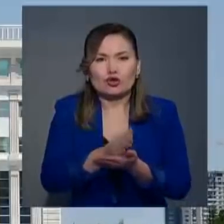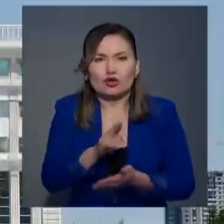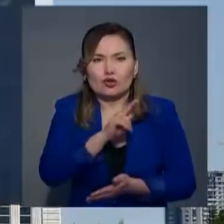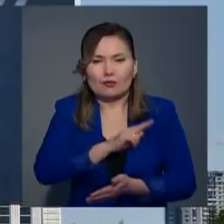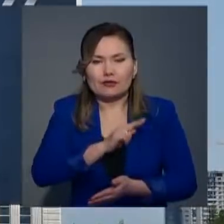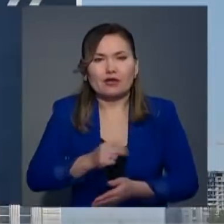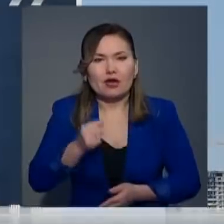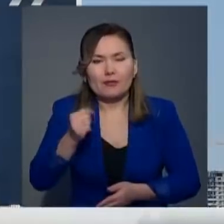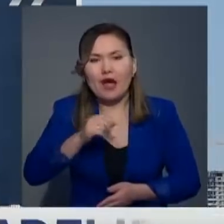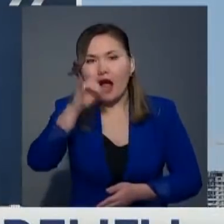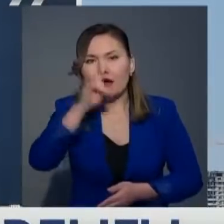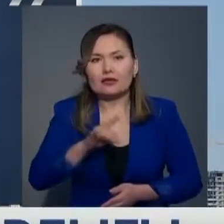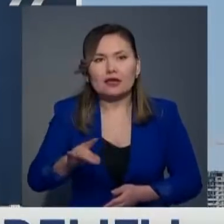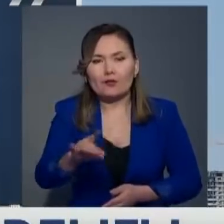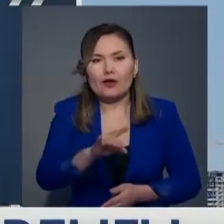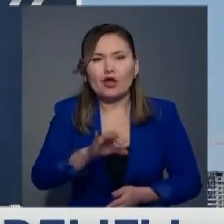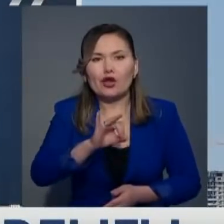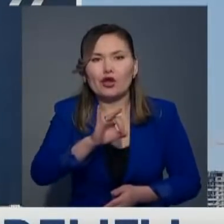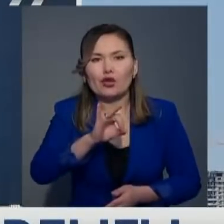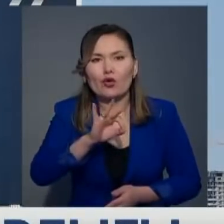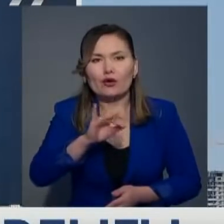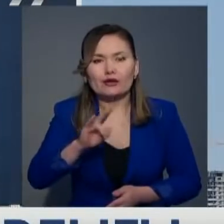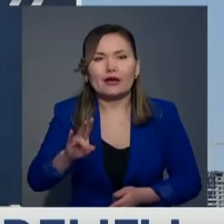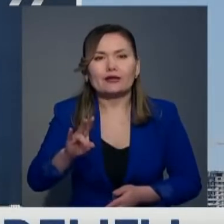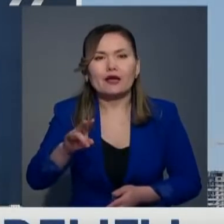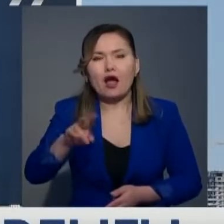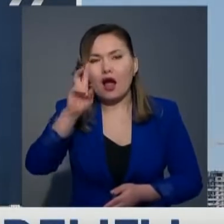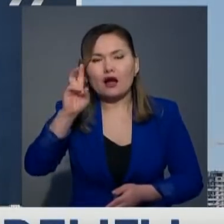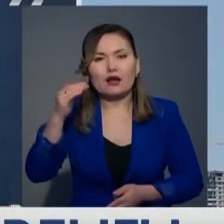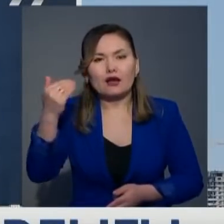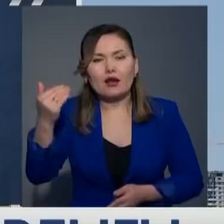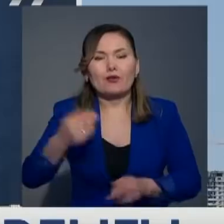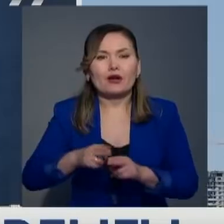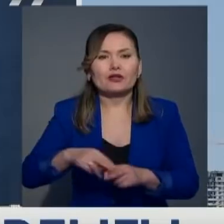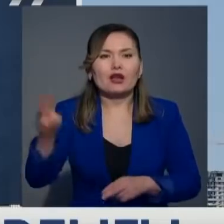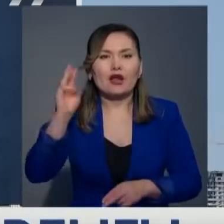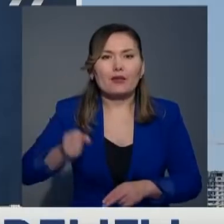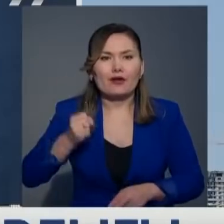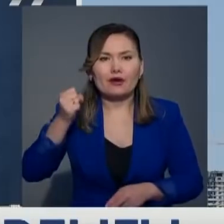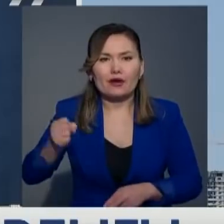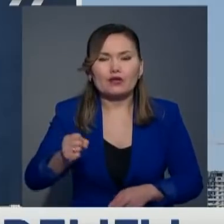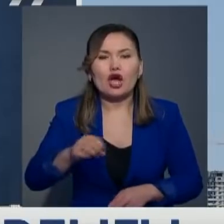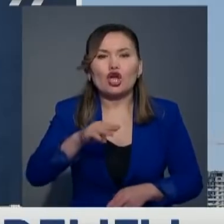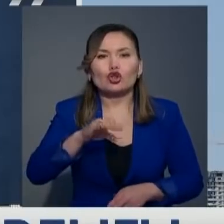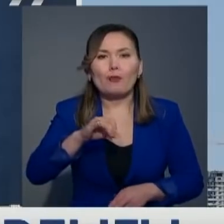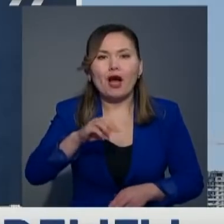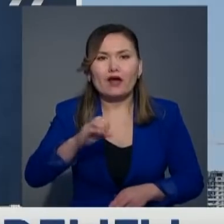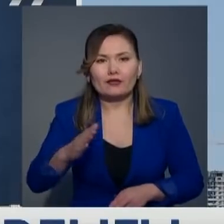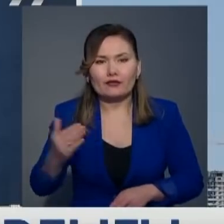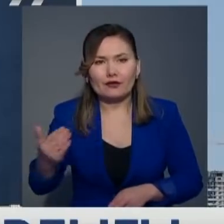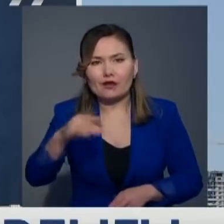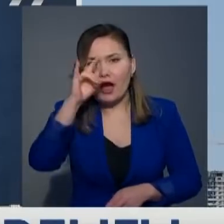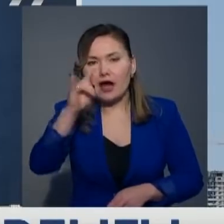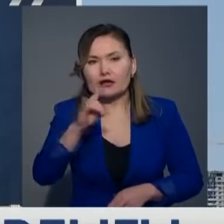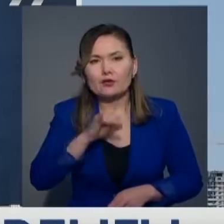қызметіне. Қазақстан Республикасының Иордан Хашимиттік корольдігіндегі төтенше және өкілетті елшісі Айдарбек Әнуарбекұлы